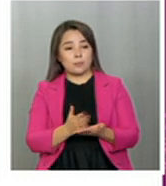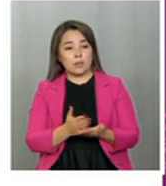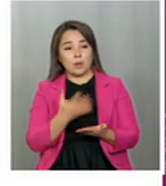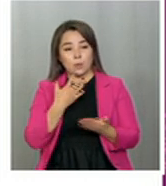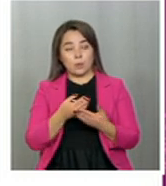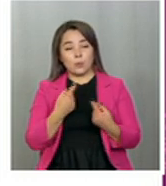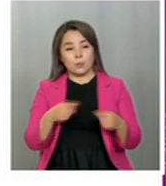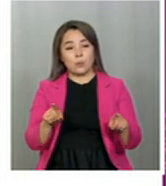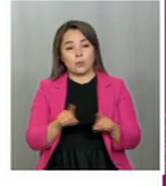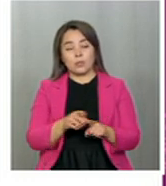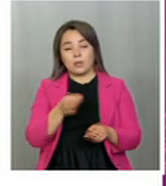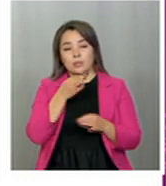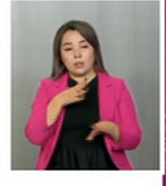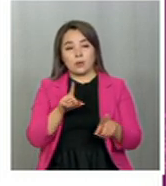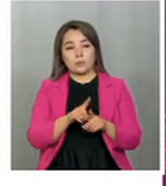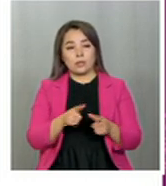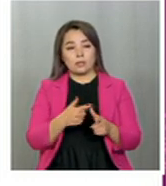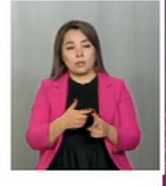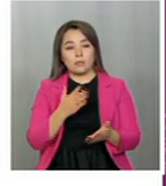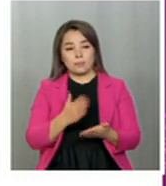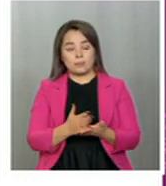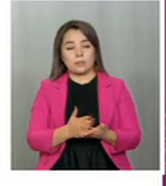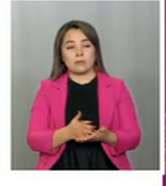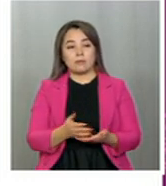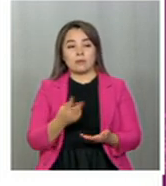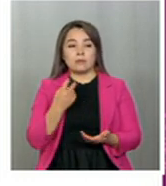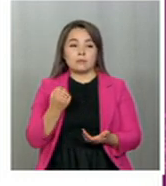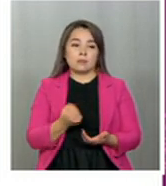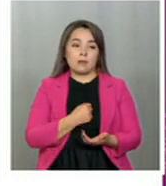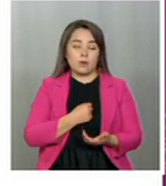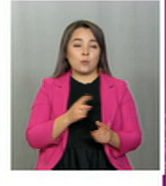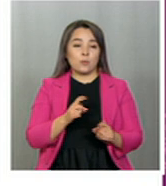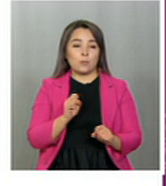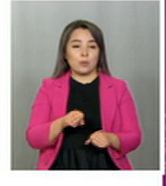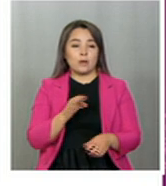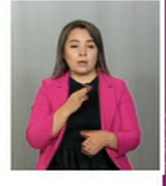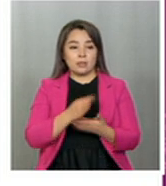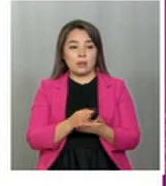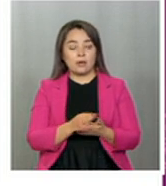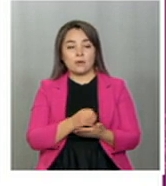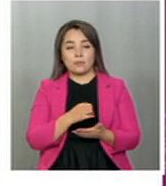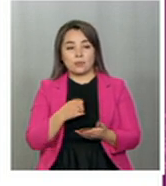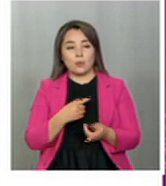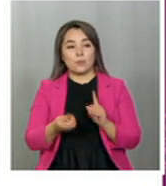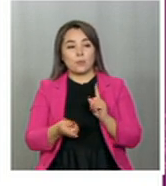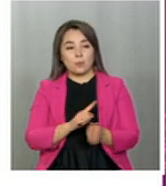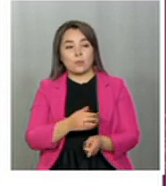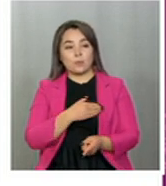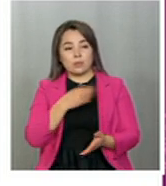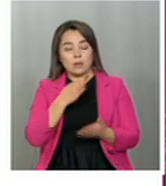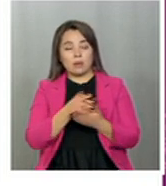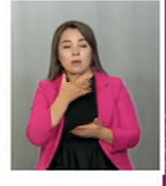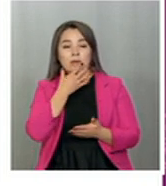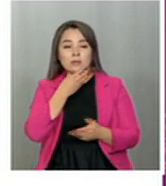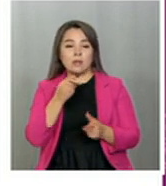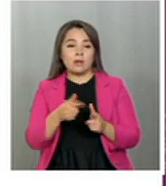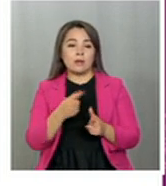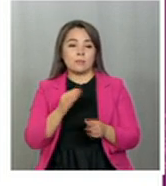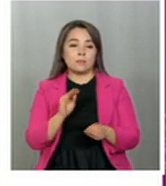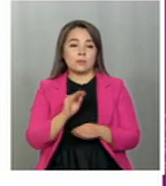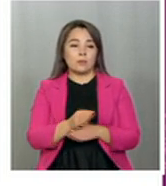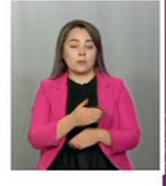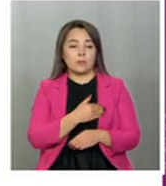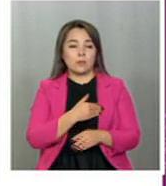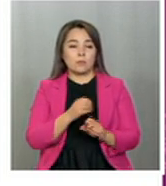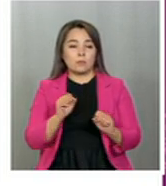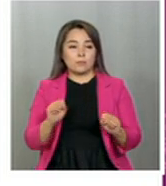түгіл өзіңе де ұнамайдақ. Әттең қолдан келсе, табанда өзгертіп, әдемі аттардың бірін емденіп